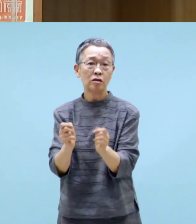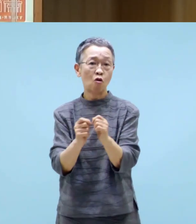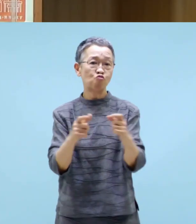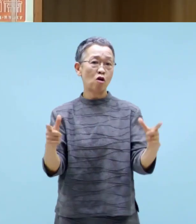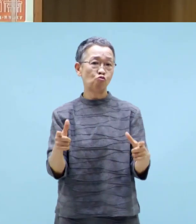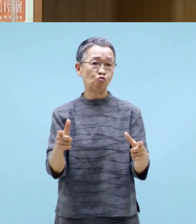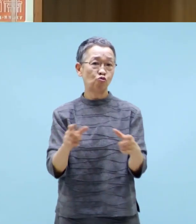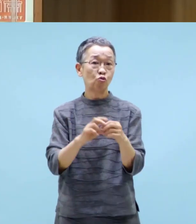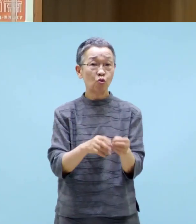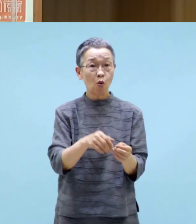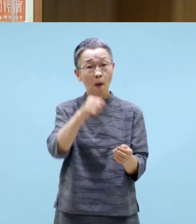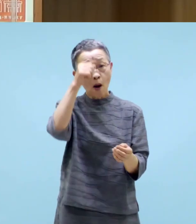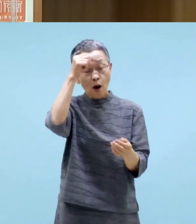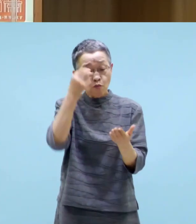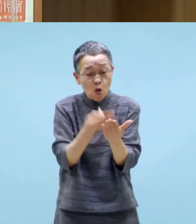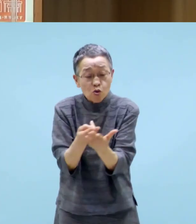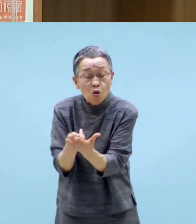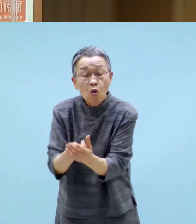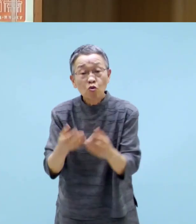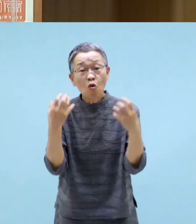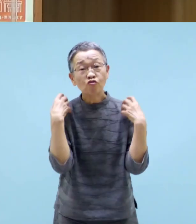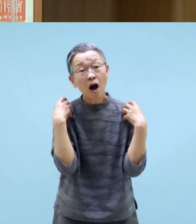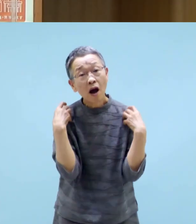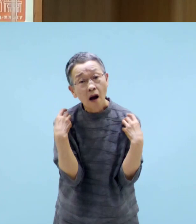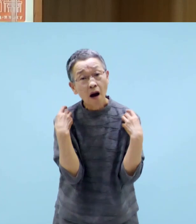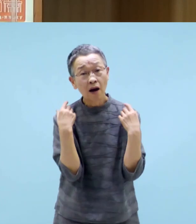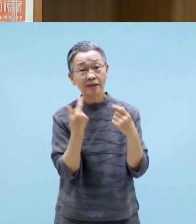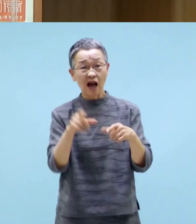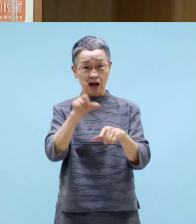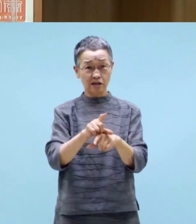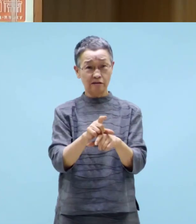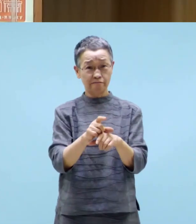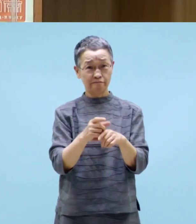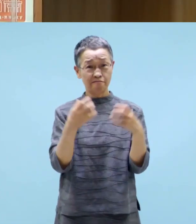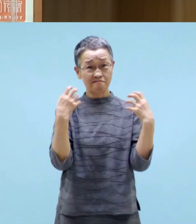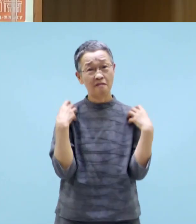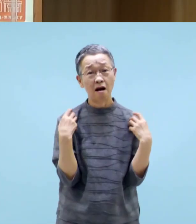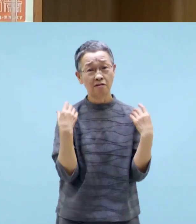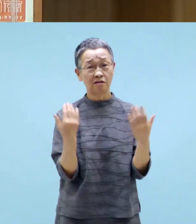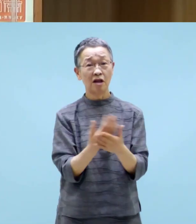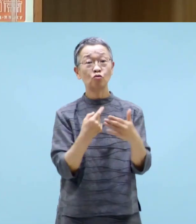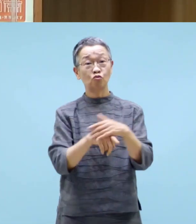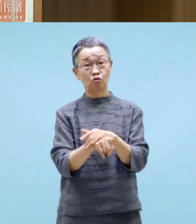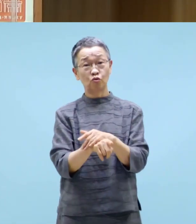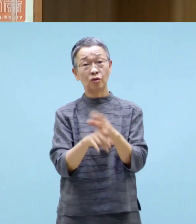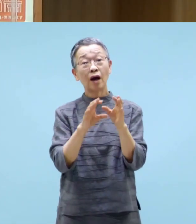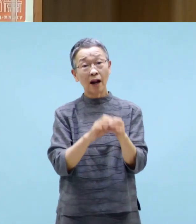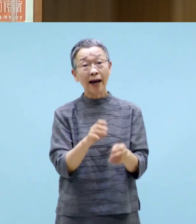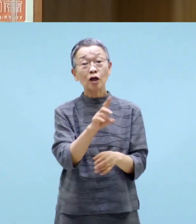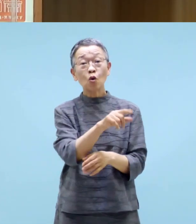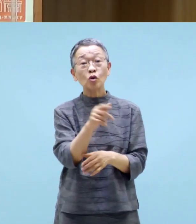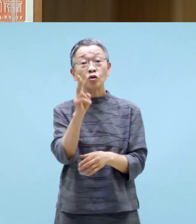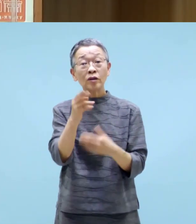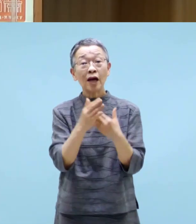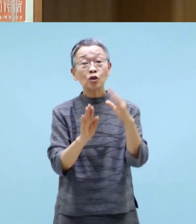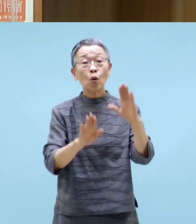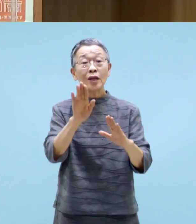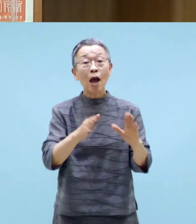病床の負荷が一気に負担が増えるわけです。ですから、そういったことも踏まえて少し